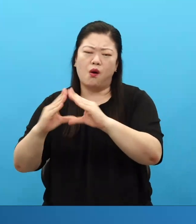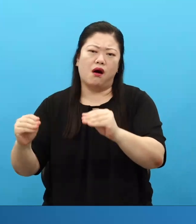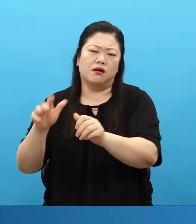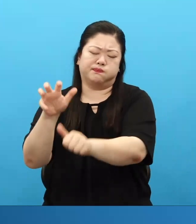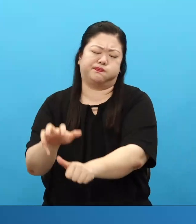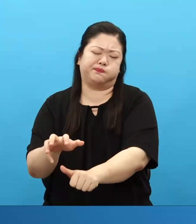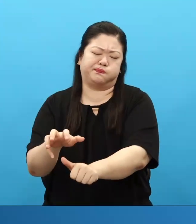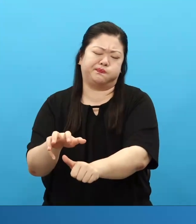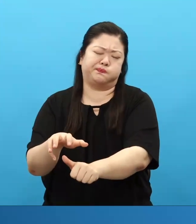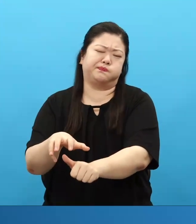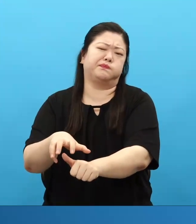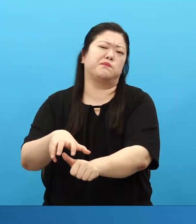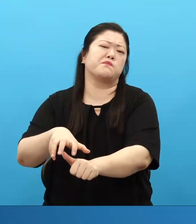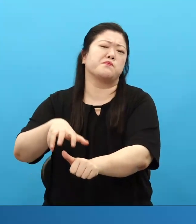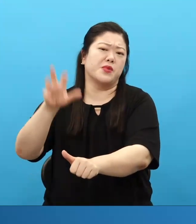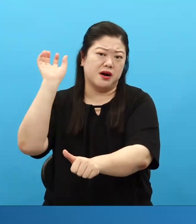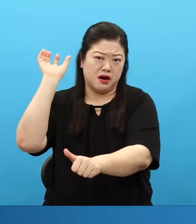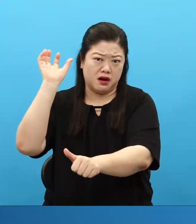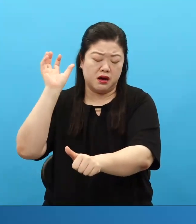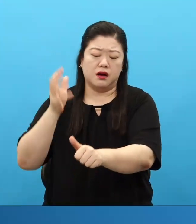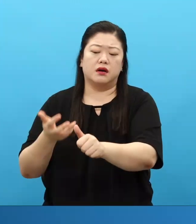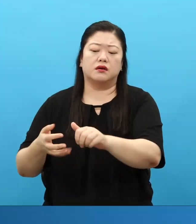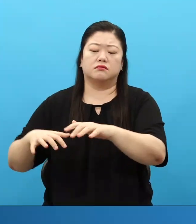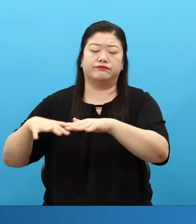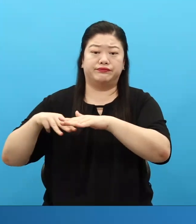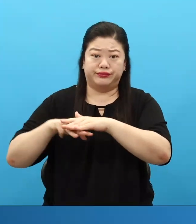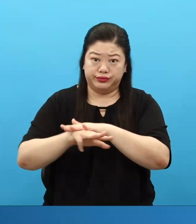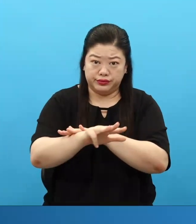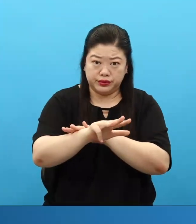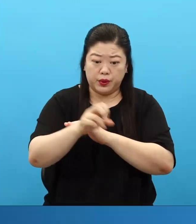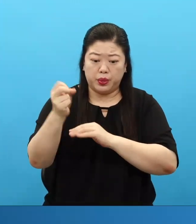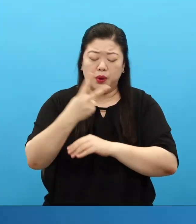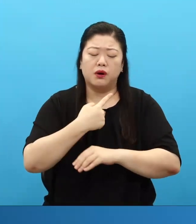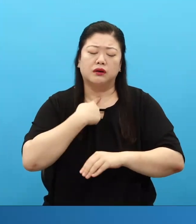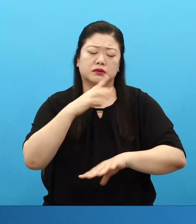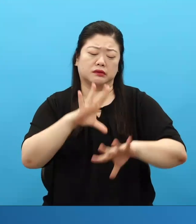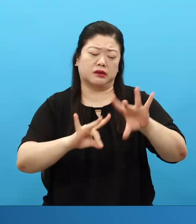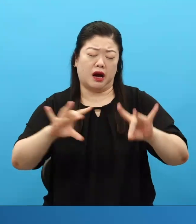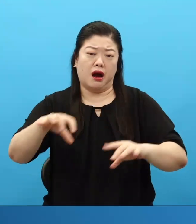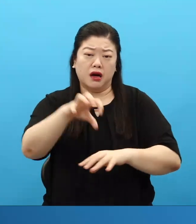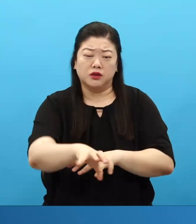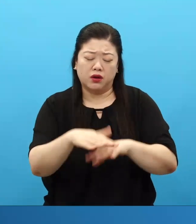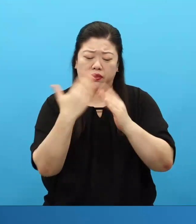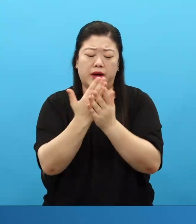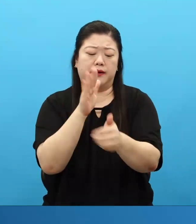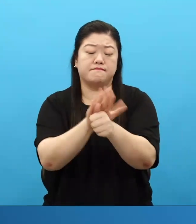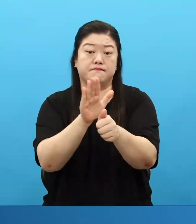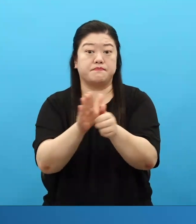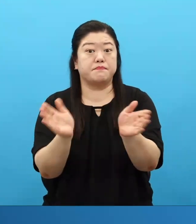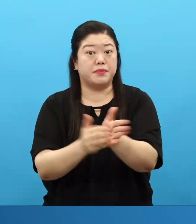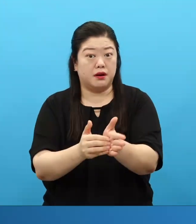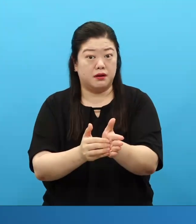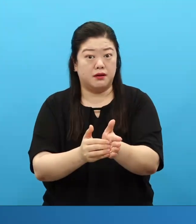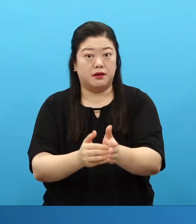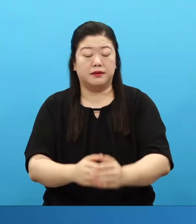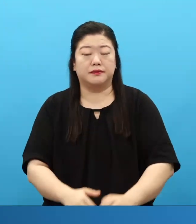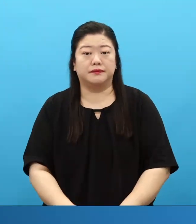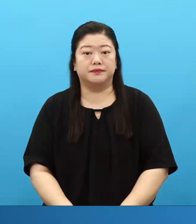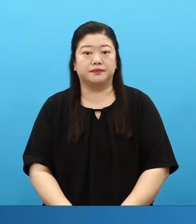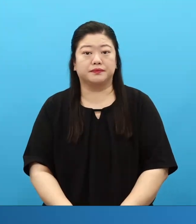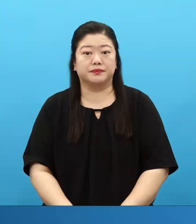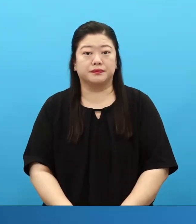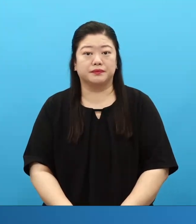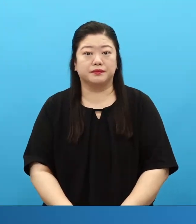Israelites from the wilderness and the suffering from the wilderness. 다윗도 마찬가지입니다. Same thing for David. 다윗은 너무